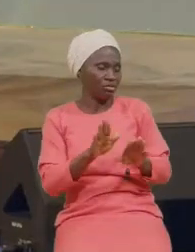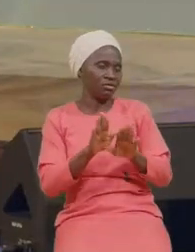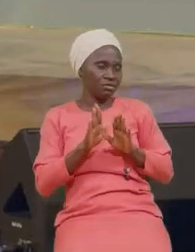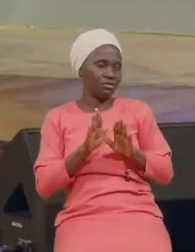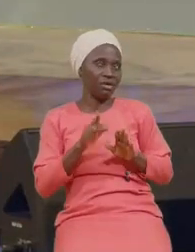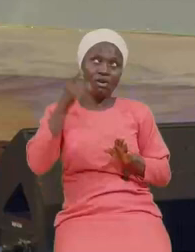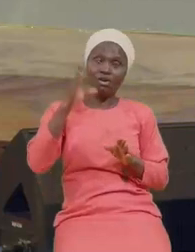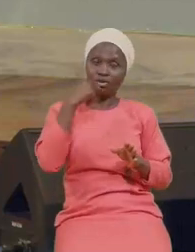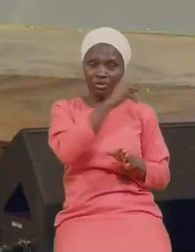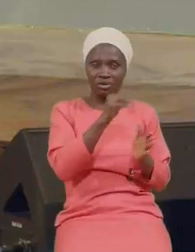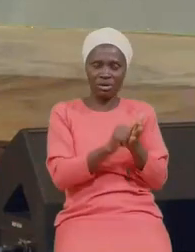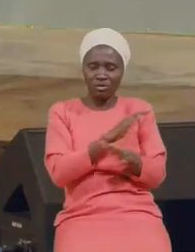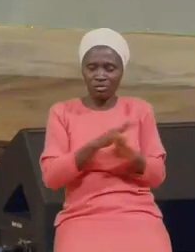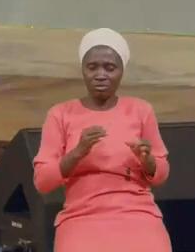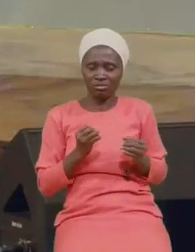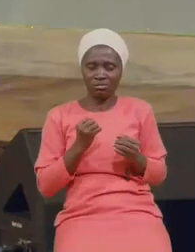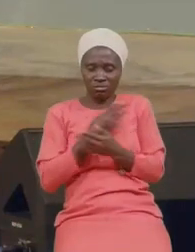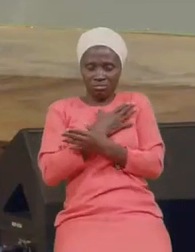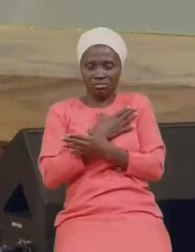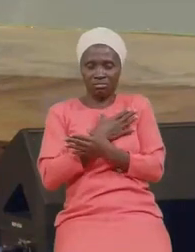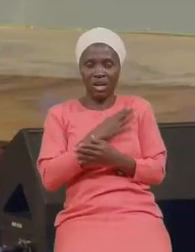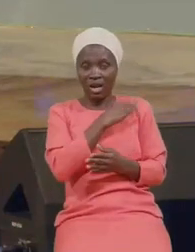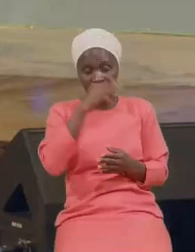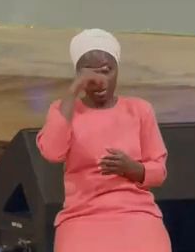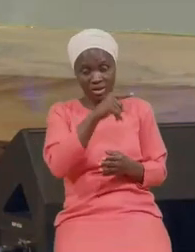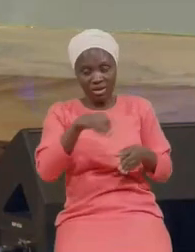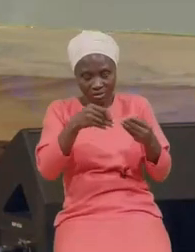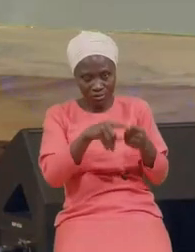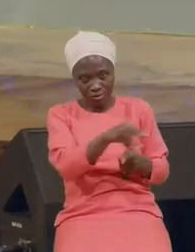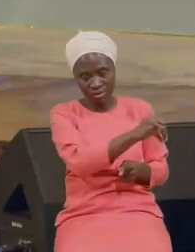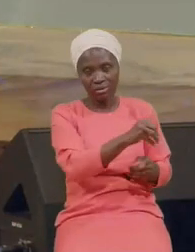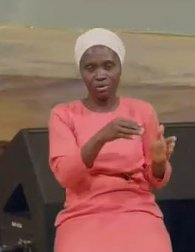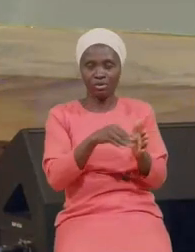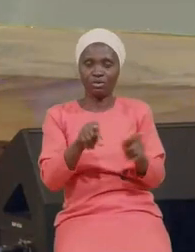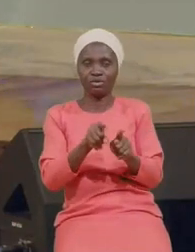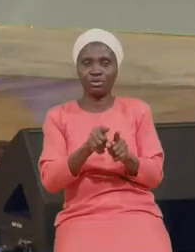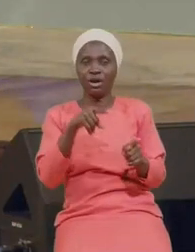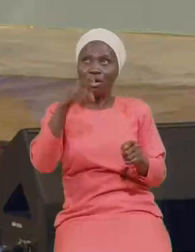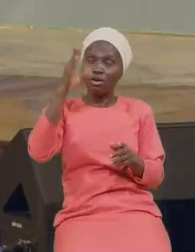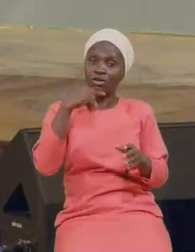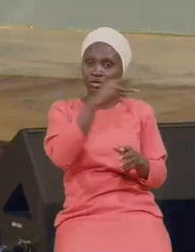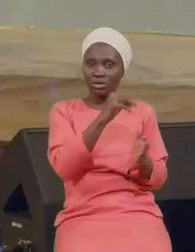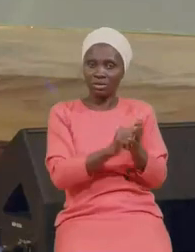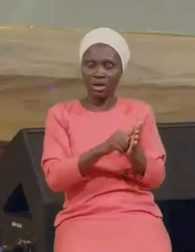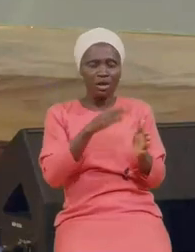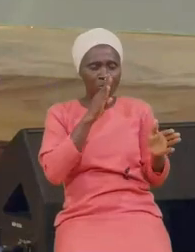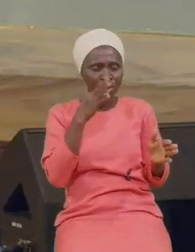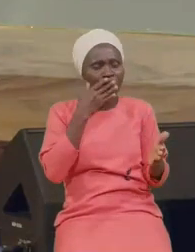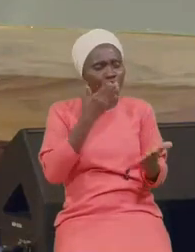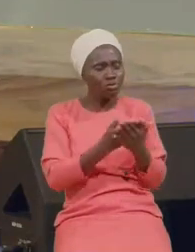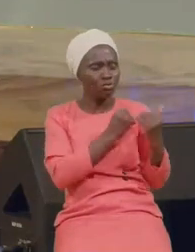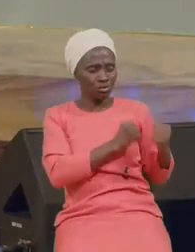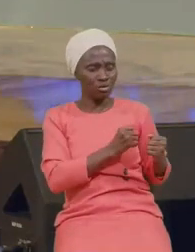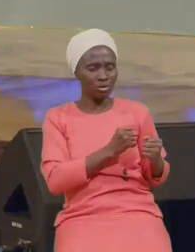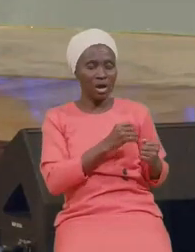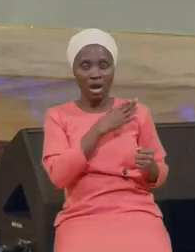ne te fera plus alors il lui a dit non vous êtes prêts je l'ai dit Fati toi et bon courage et prends courage il leur